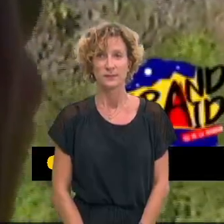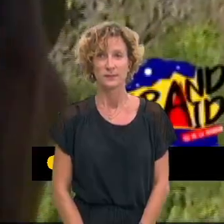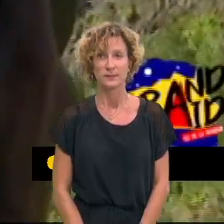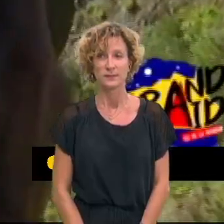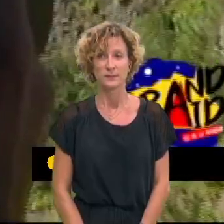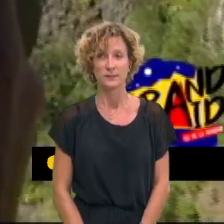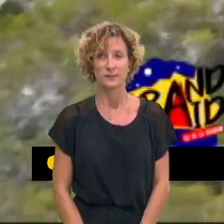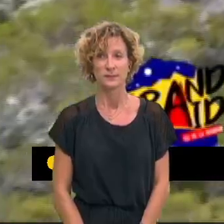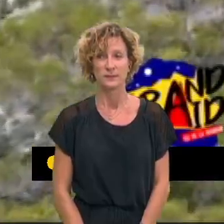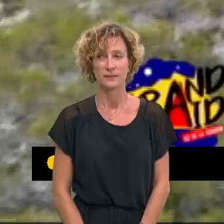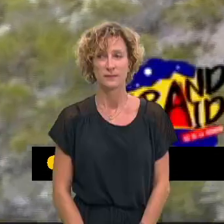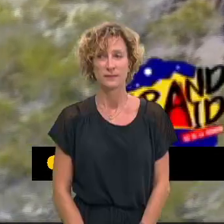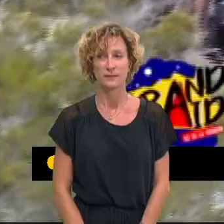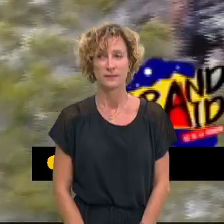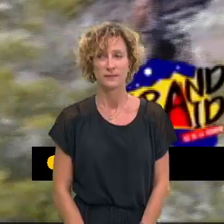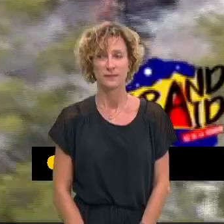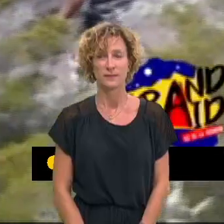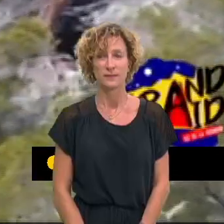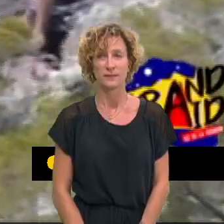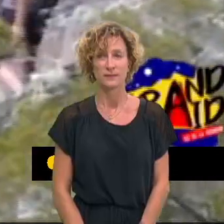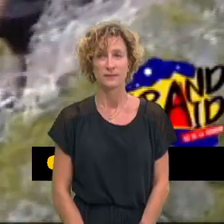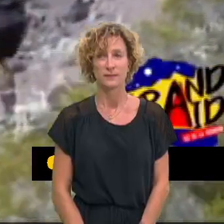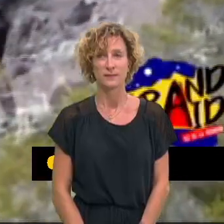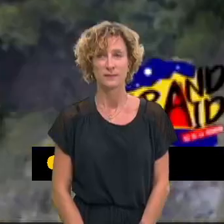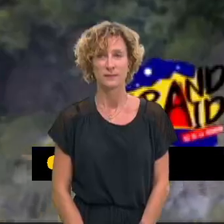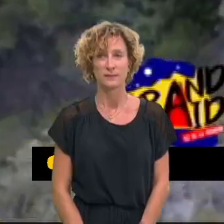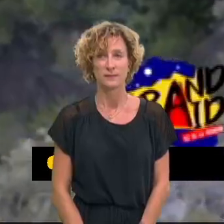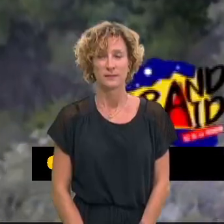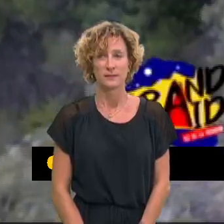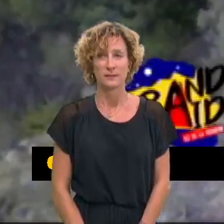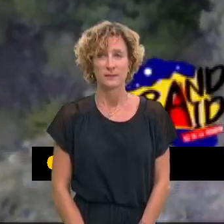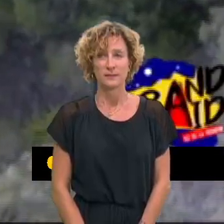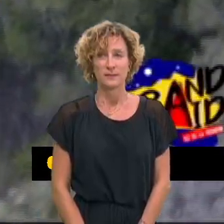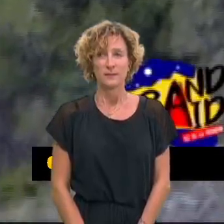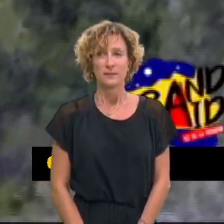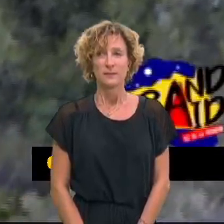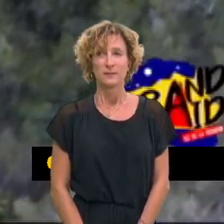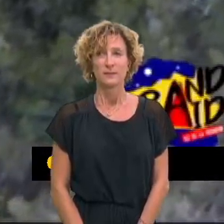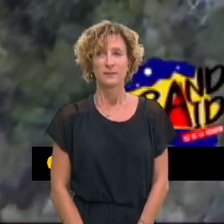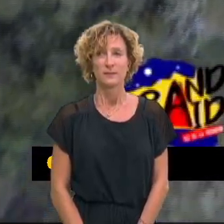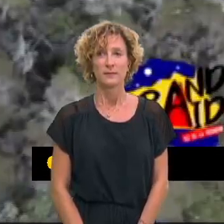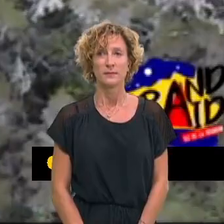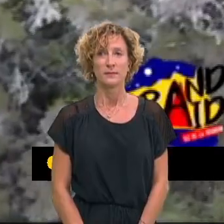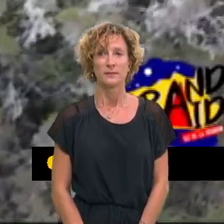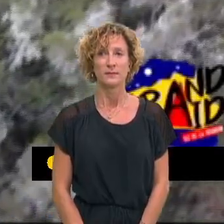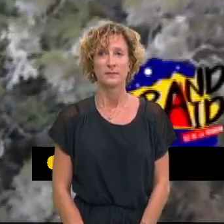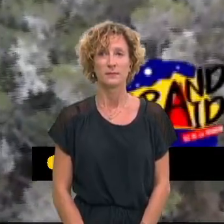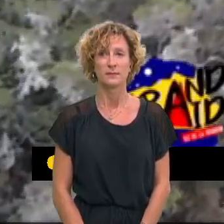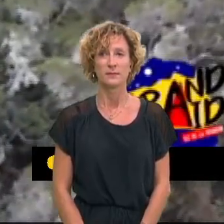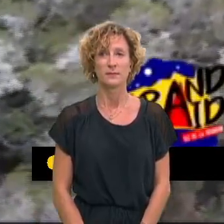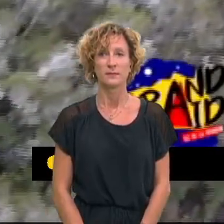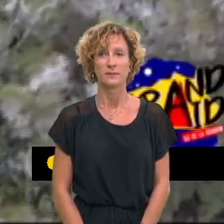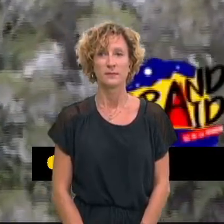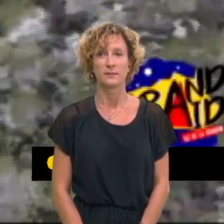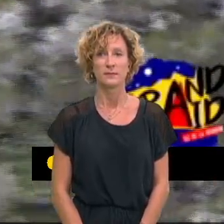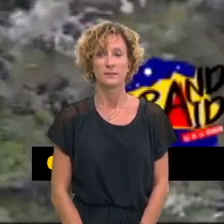un pays, PG la gel. Papa taille vent fou que ramier tout